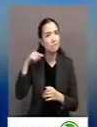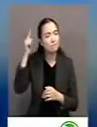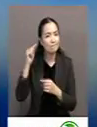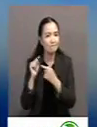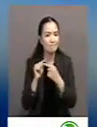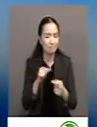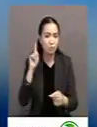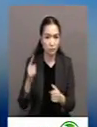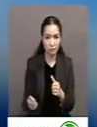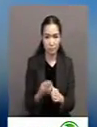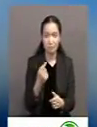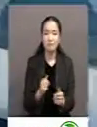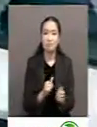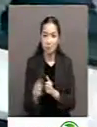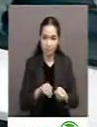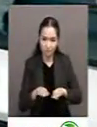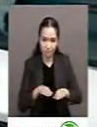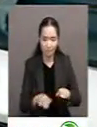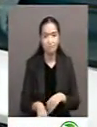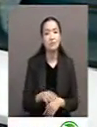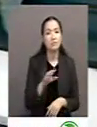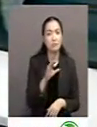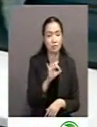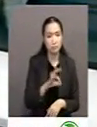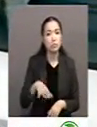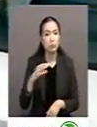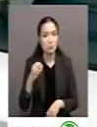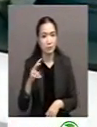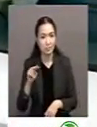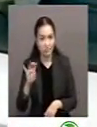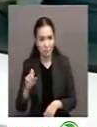คนแรกที่ลงแข่งรถ F1 ได้สำเร็จในรอบ40ปีหรือเปล่าค่ะ